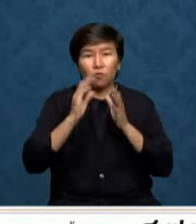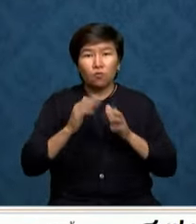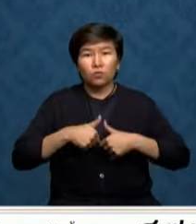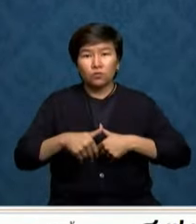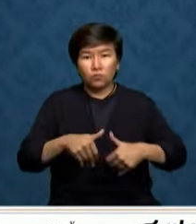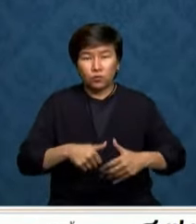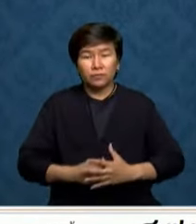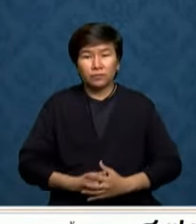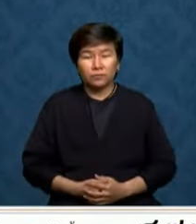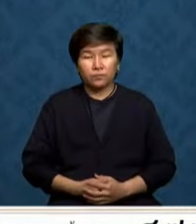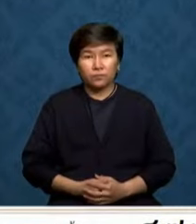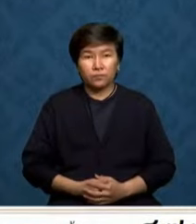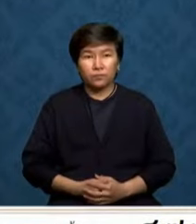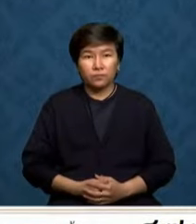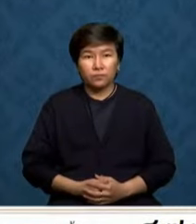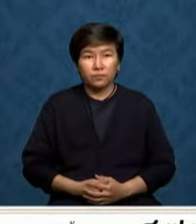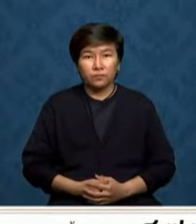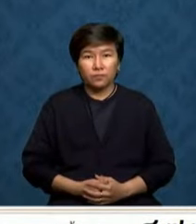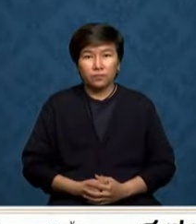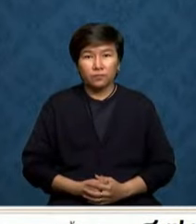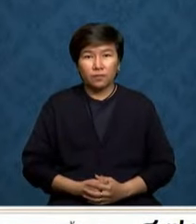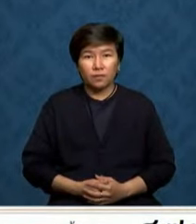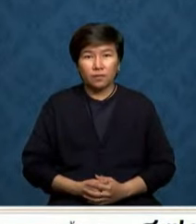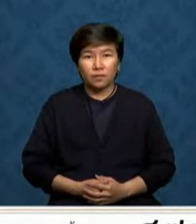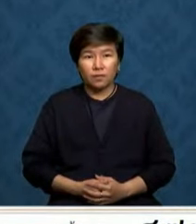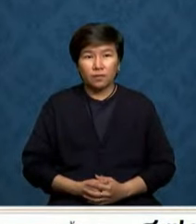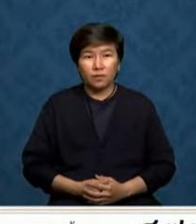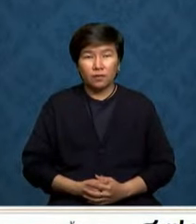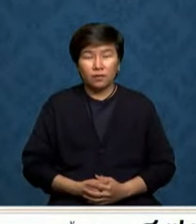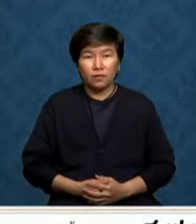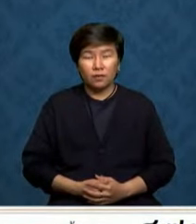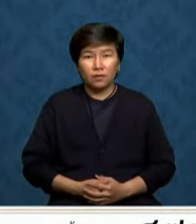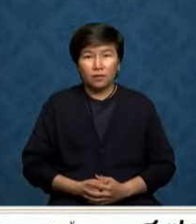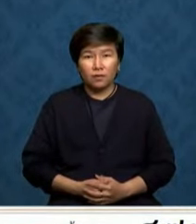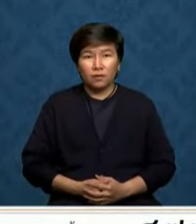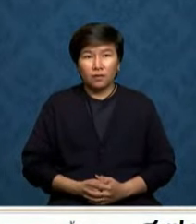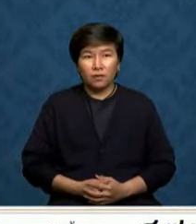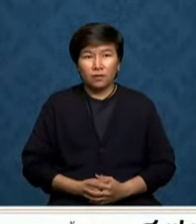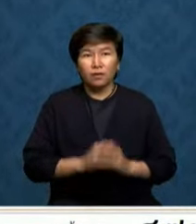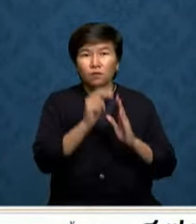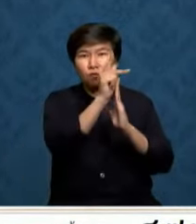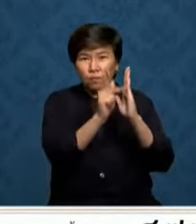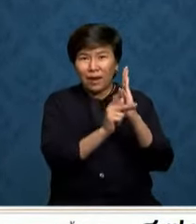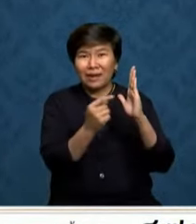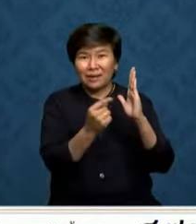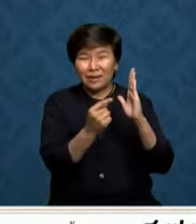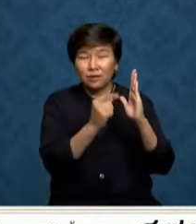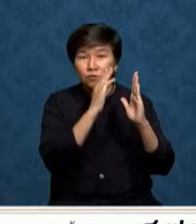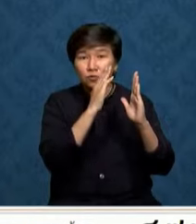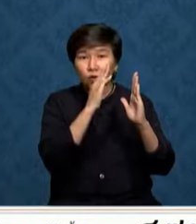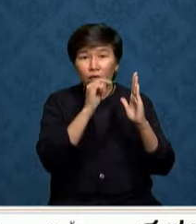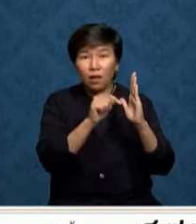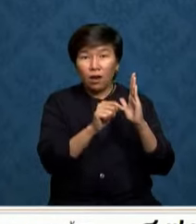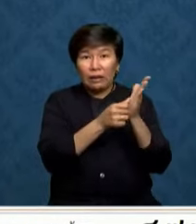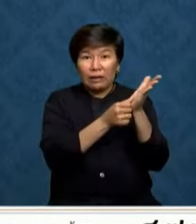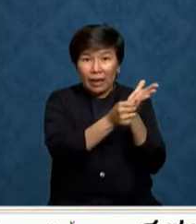ของพี่น้องประชาชนด้วยและท่านประธานที่เคารพครับกฎหมายฉบับนี้ผมเชื่อว่าถ้าเราเห็นความเห็น